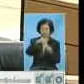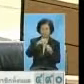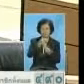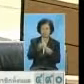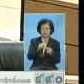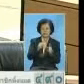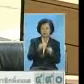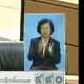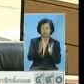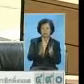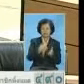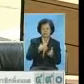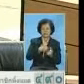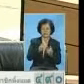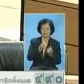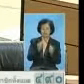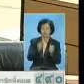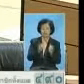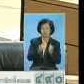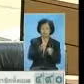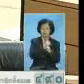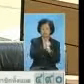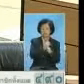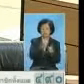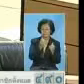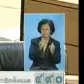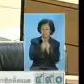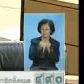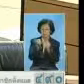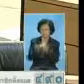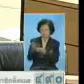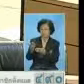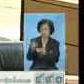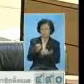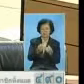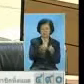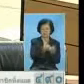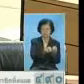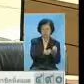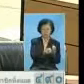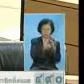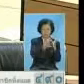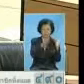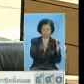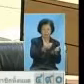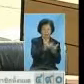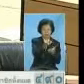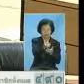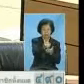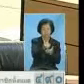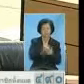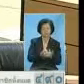ปสงค์อุปทานหรือการผลิตกับการใช้การซื้อหากว่ามีผลิตเยอะเกินไปนะฮะซื้อน้อยน